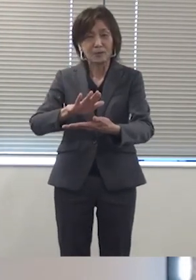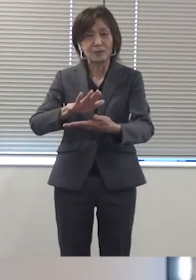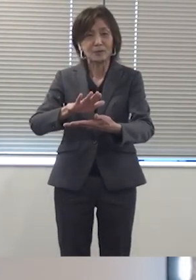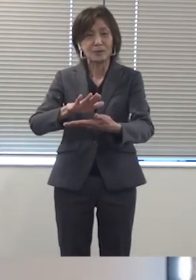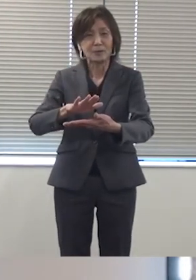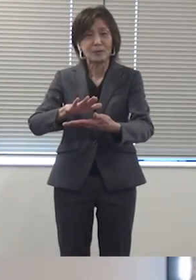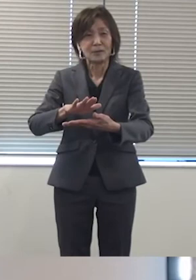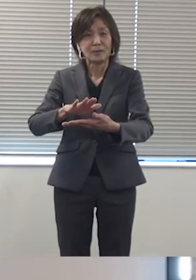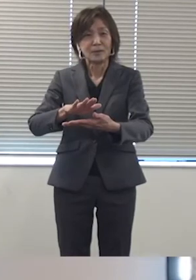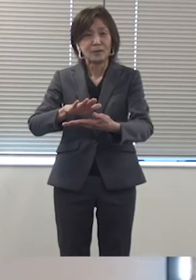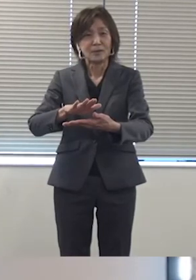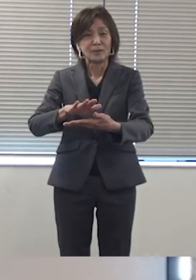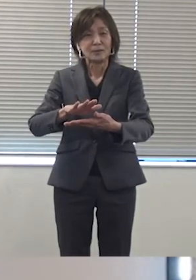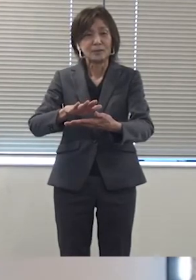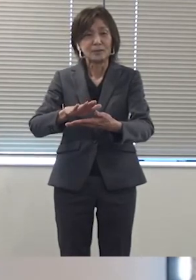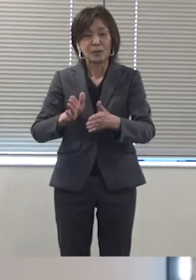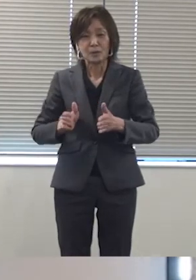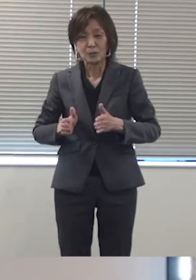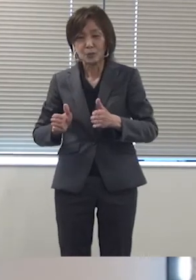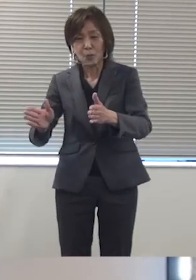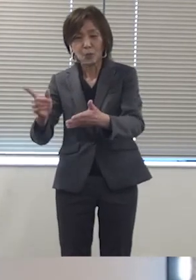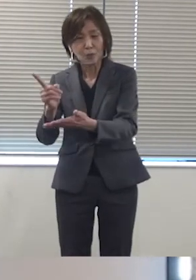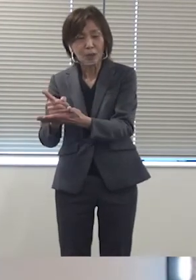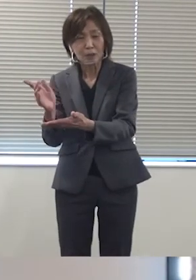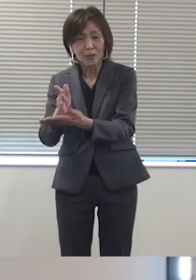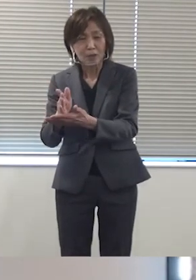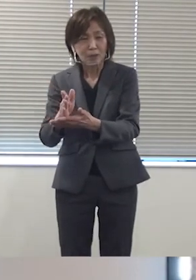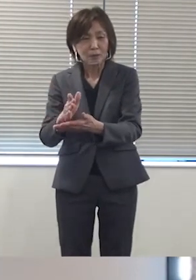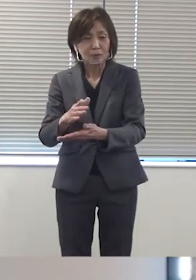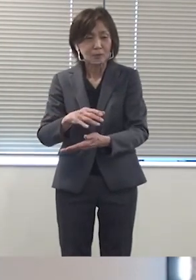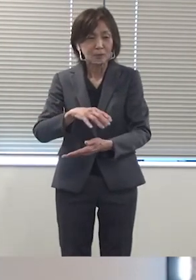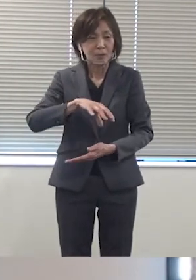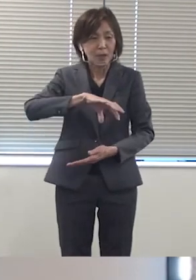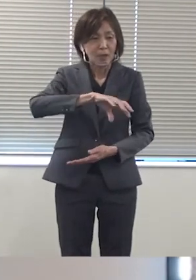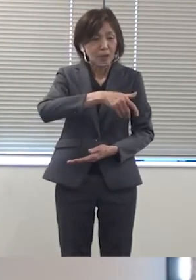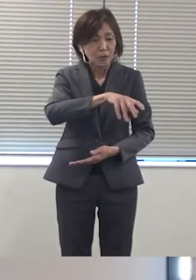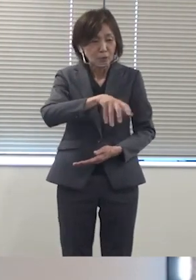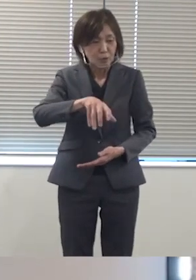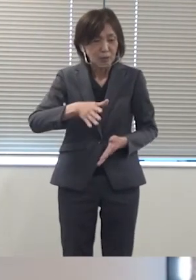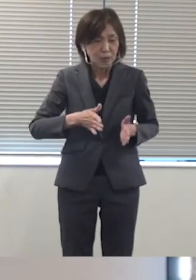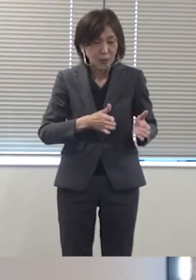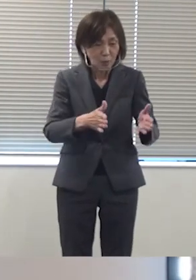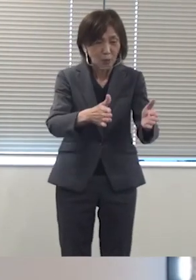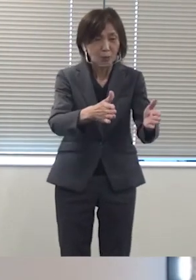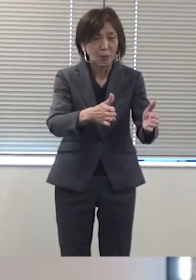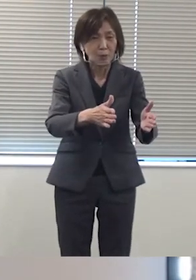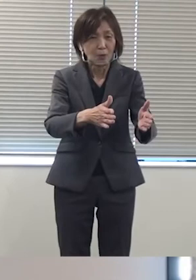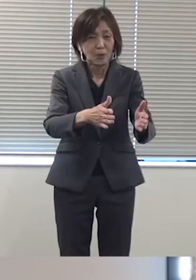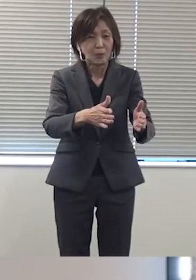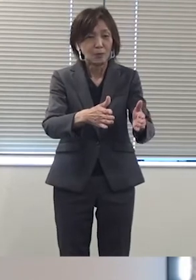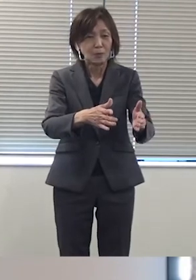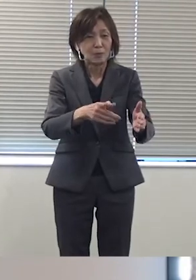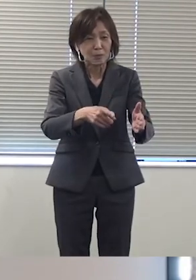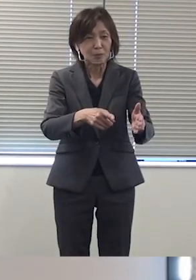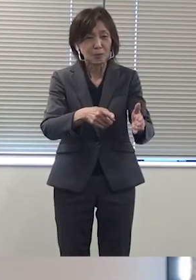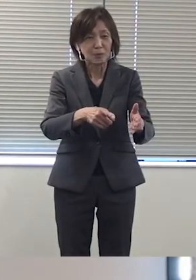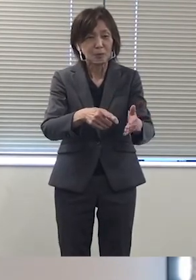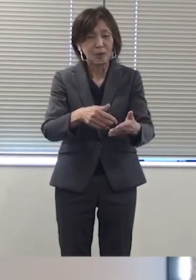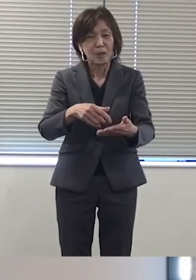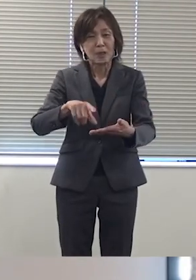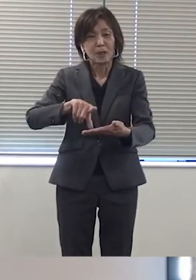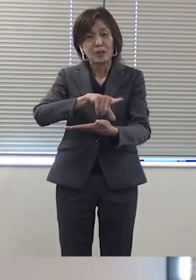望も強いし、議員さんからの要望も強いので、ここもちょっと進めないのかということをやり取りをしたんですけれ